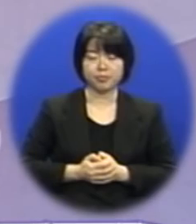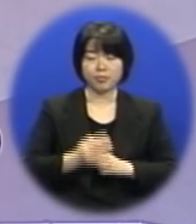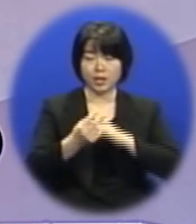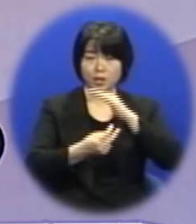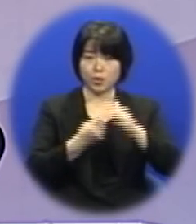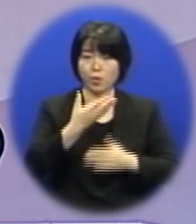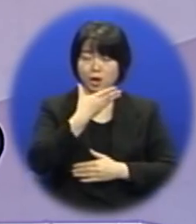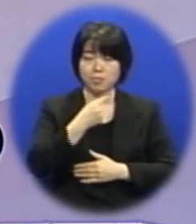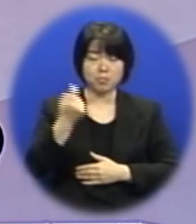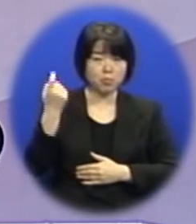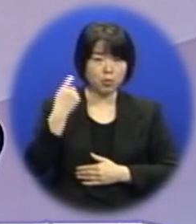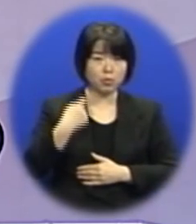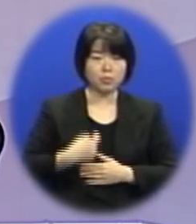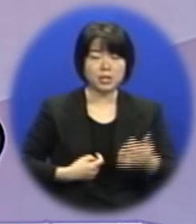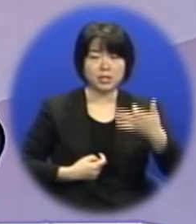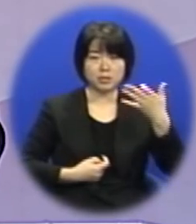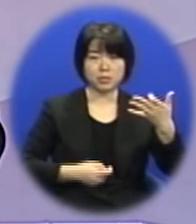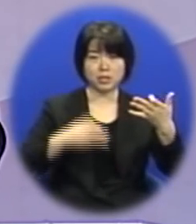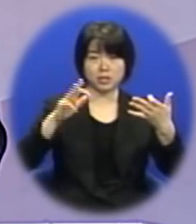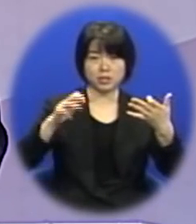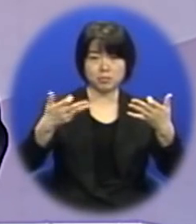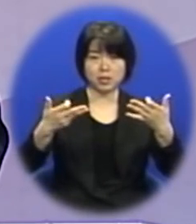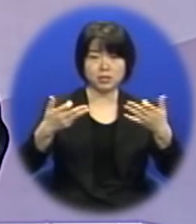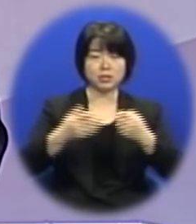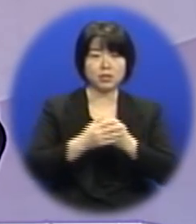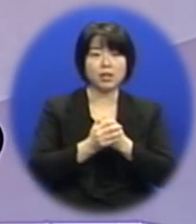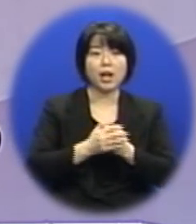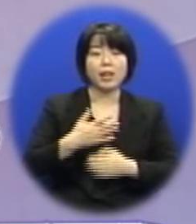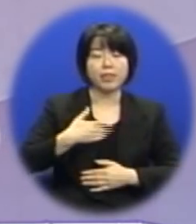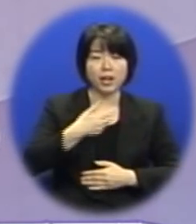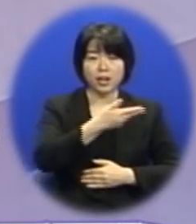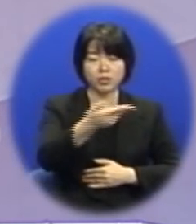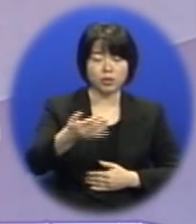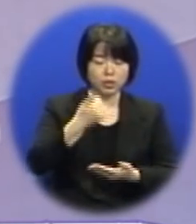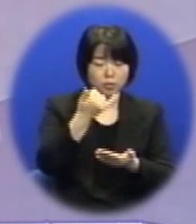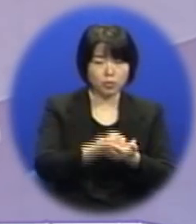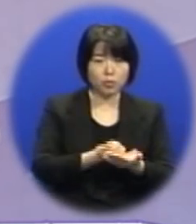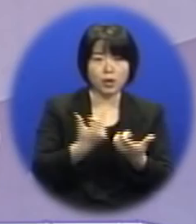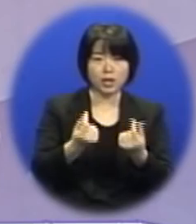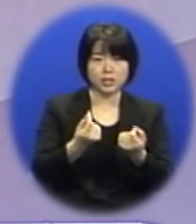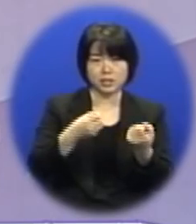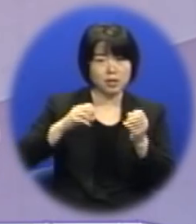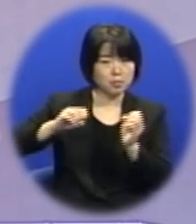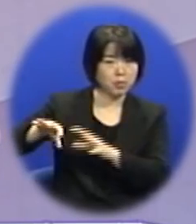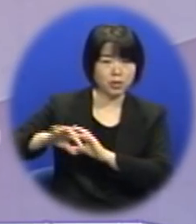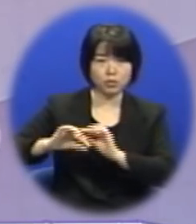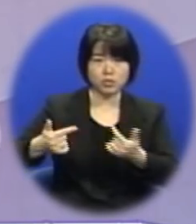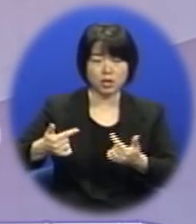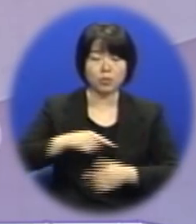요한복음 14장 18절, 내가 너희를 고아와 같이 버려두지 아니하고 너희에게로 오리라.